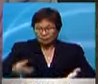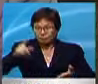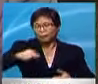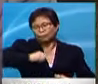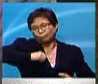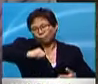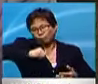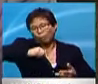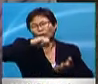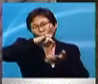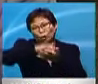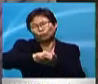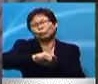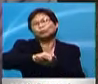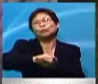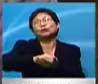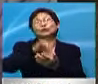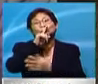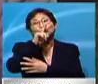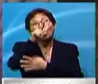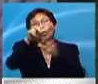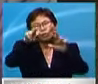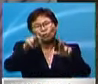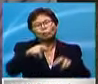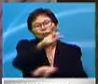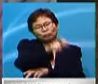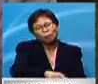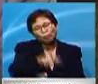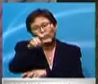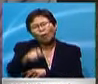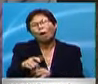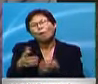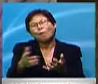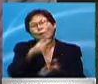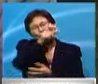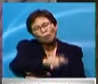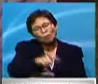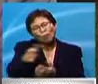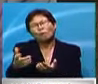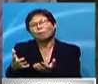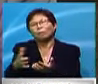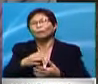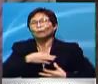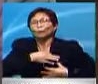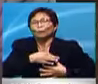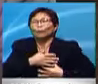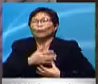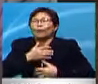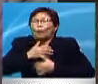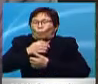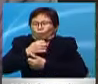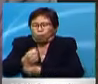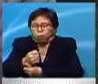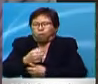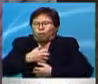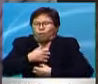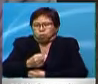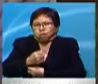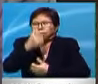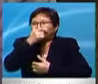diperjuangkan yang Itulah sebenarnya yang menambat hati para pengundi berbanding dengan is nasal yang